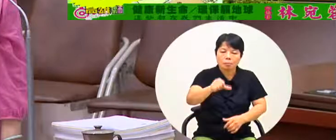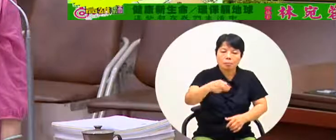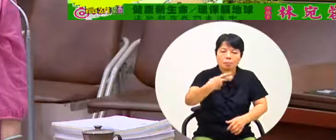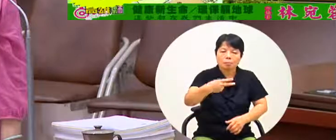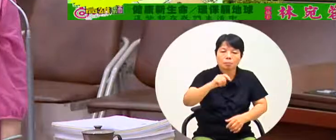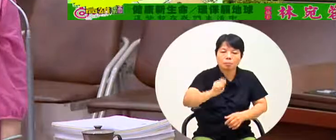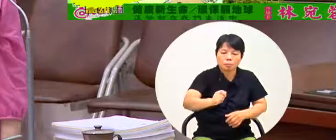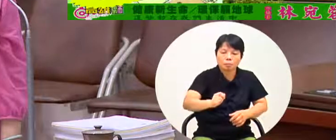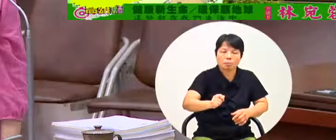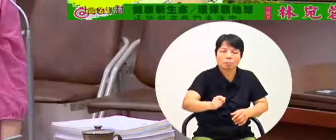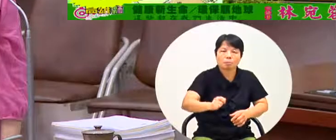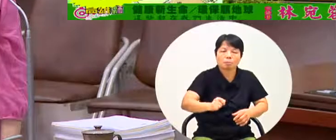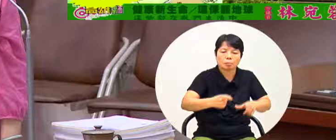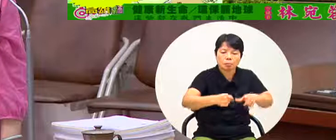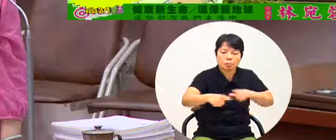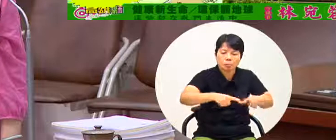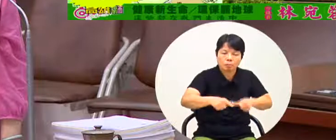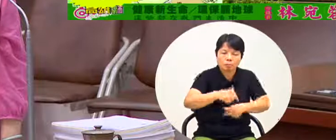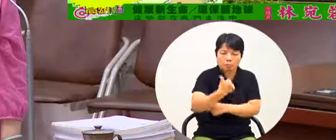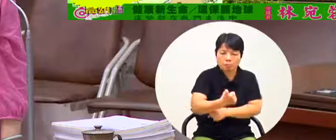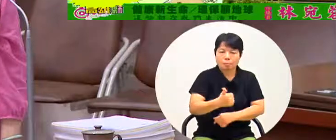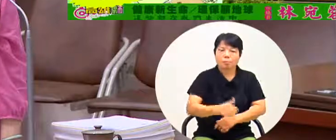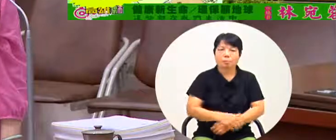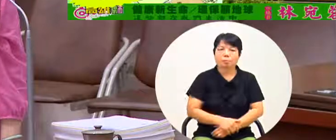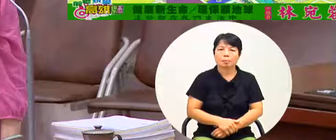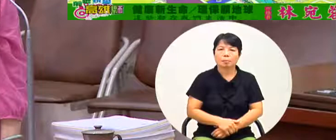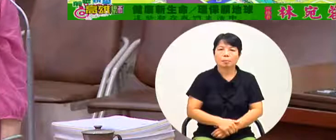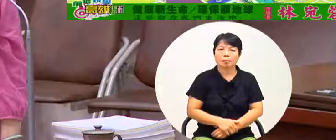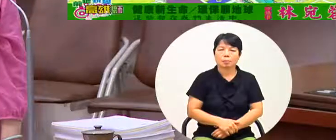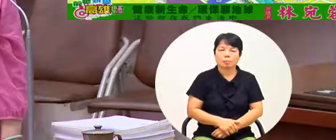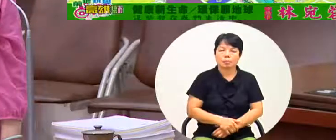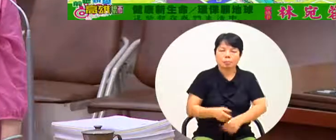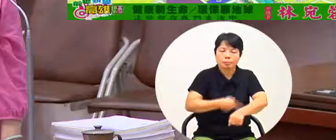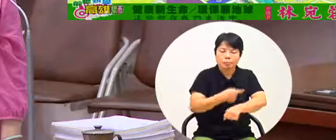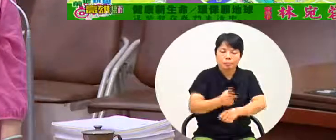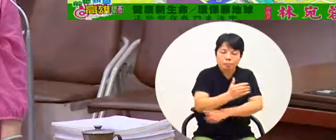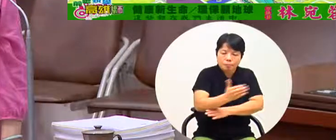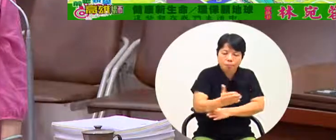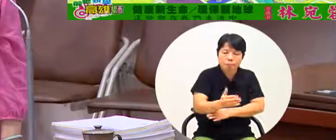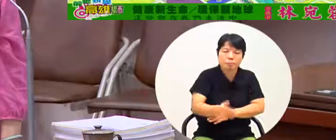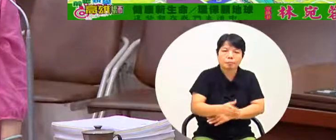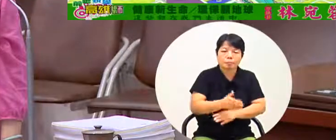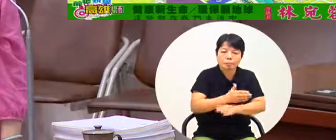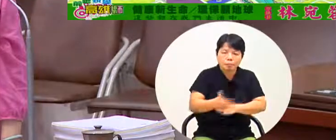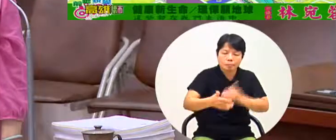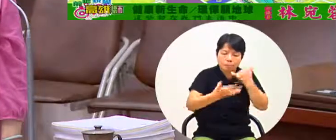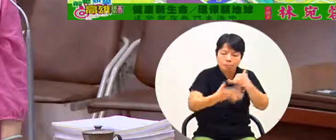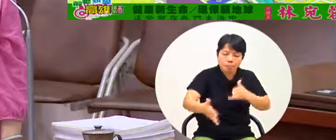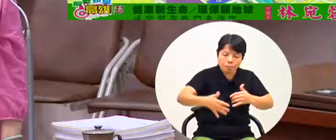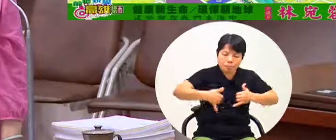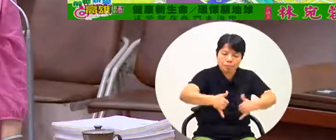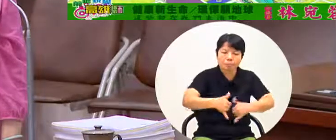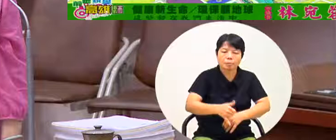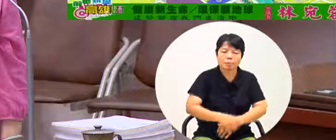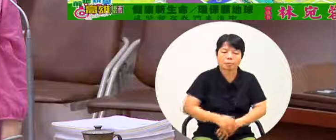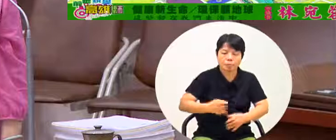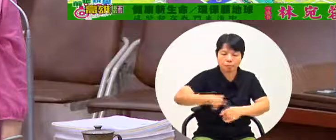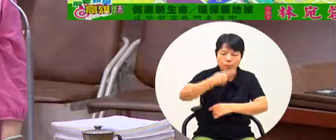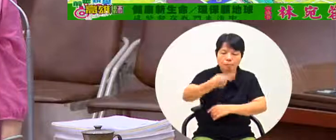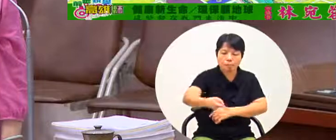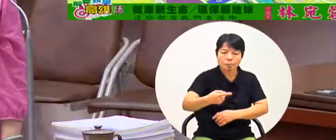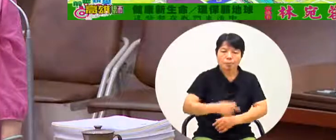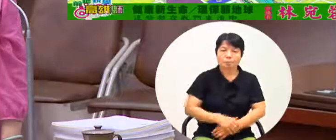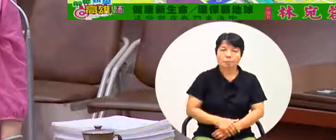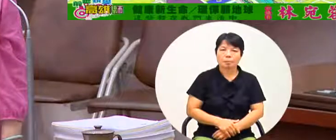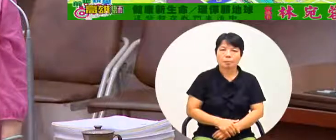棒啊！那如果从我们镇海路，我们镇海路过去的话，哈，近在。咫